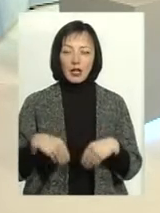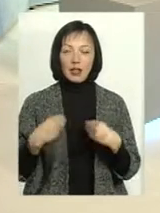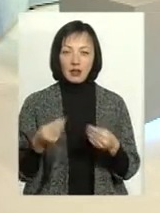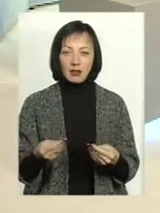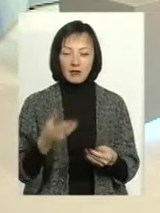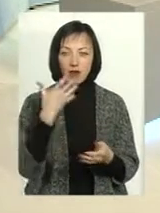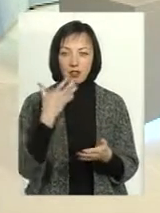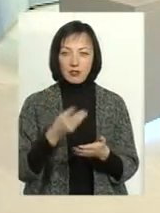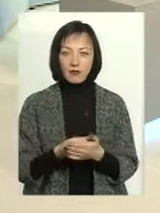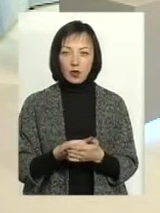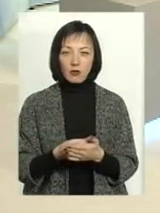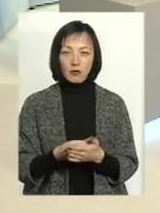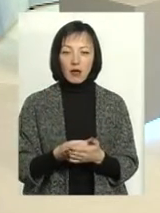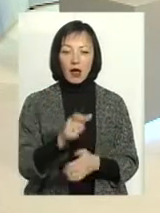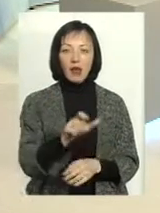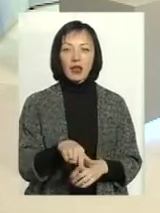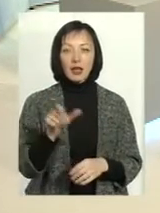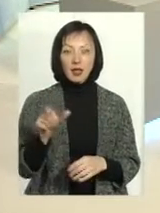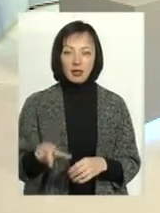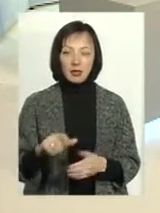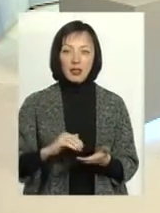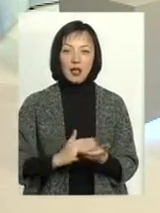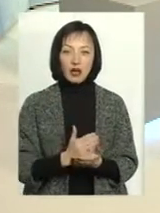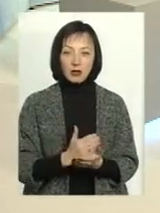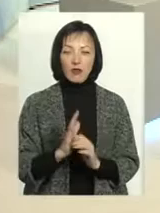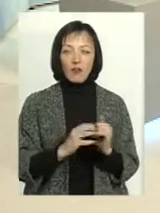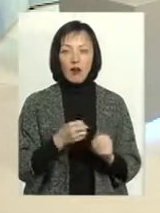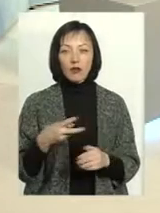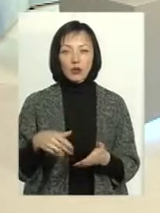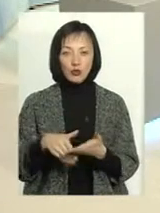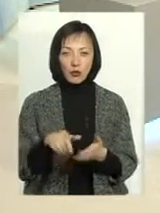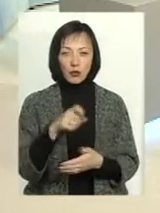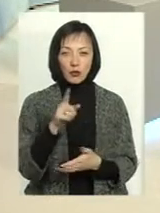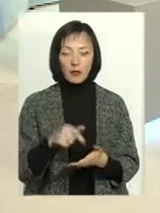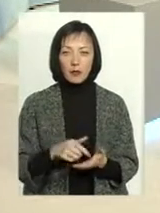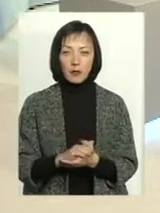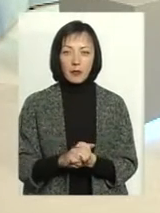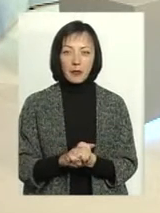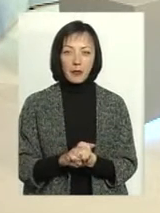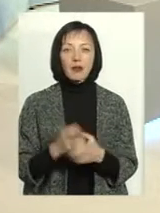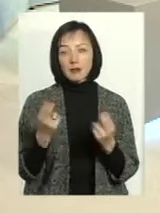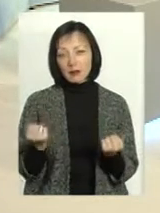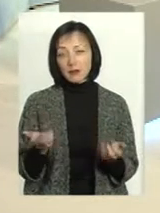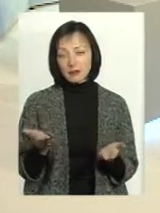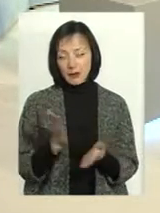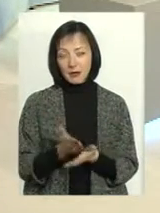надавати своїм клієнтам якісну фахову допомогу? Якщо одним словом, так.